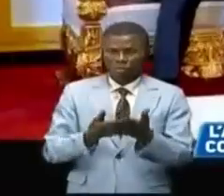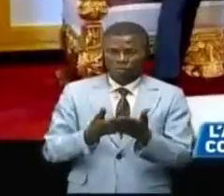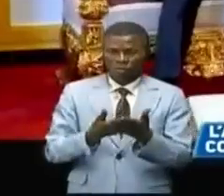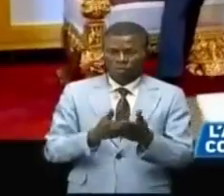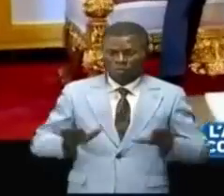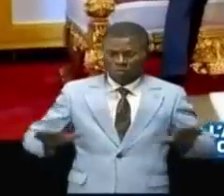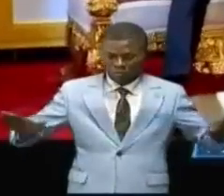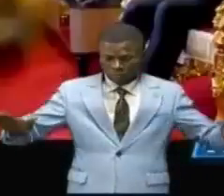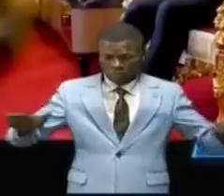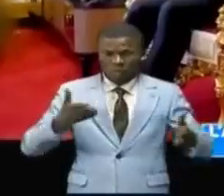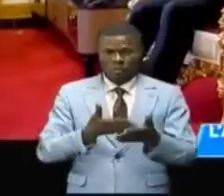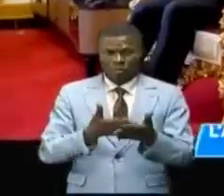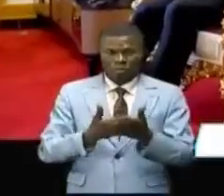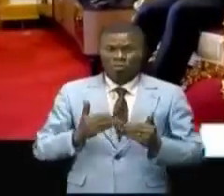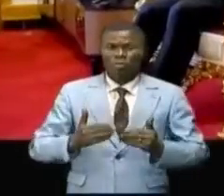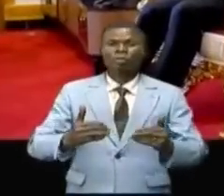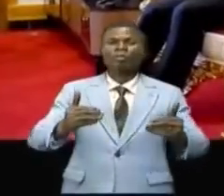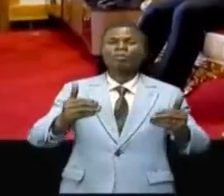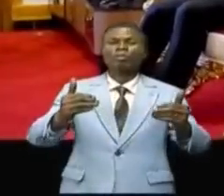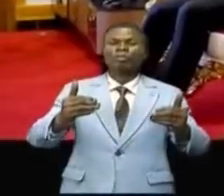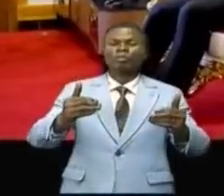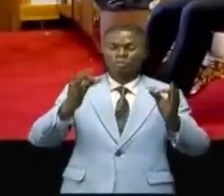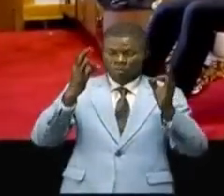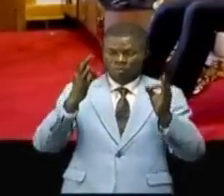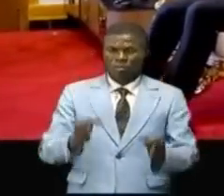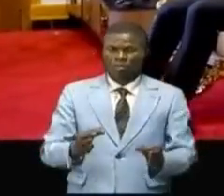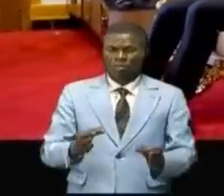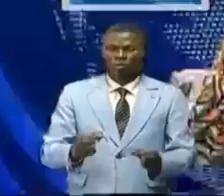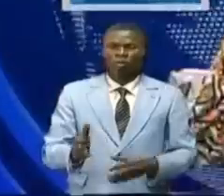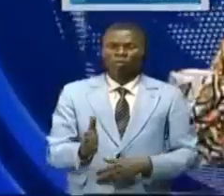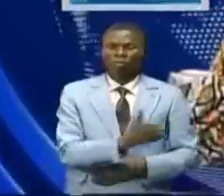la sous-traitance se poursuit sans faille.